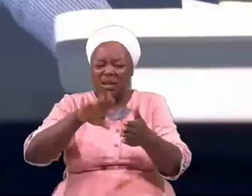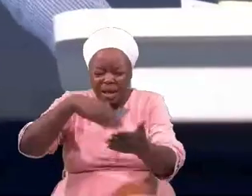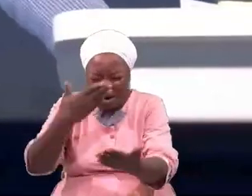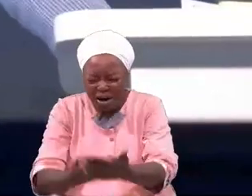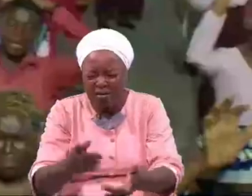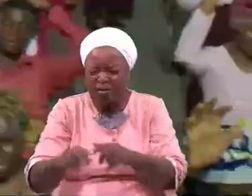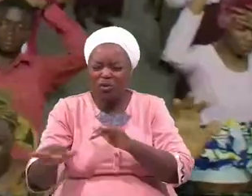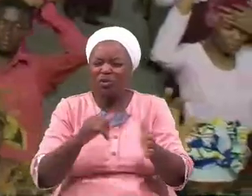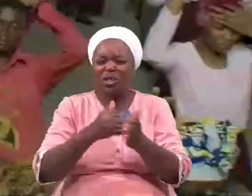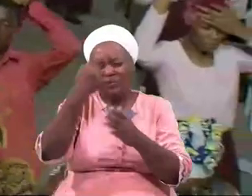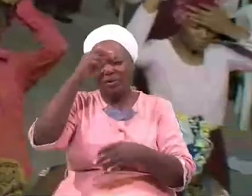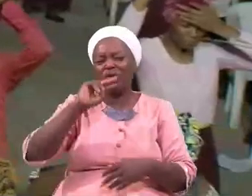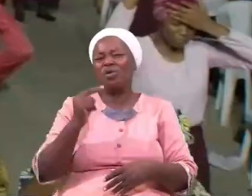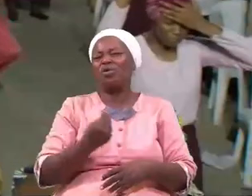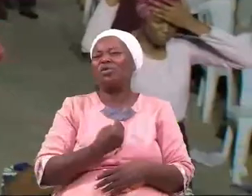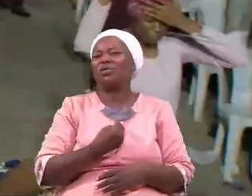c'est parce que tu le sais